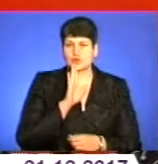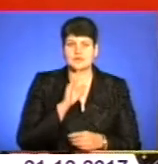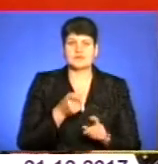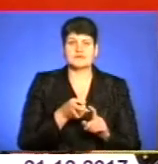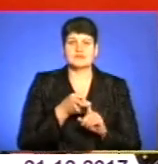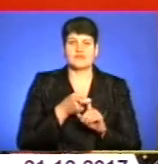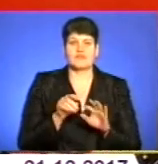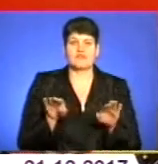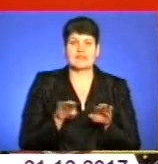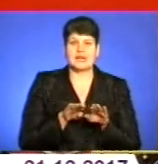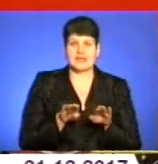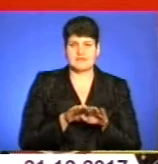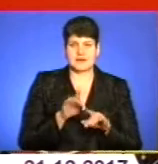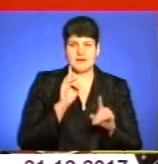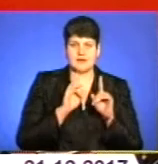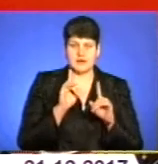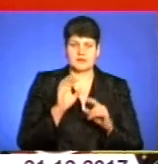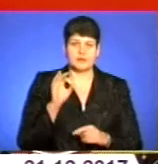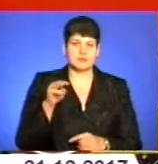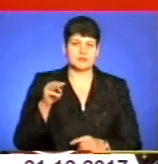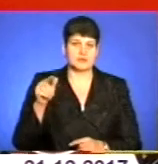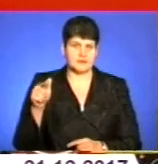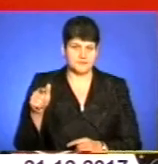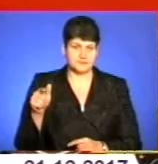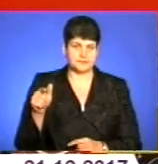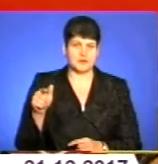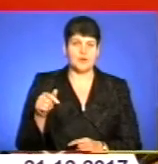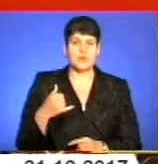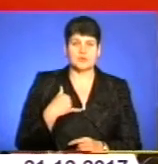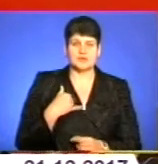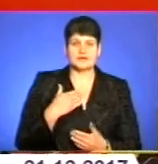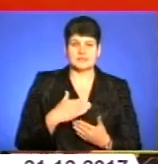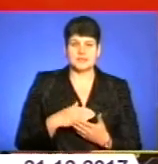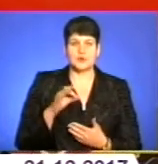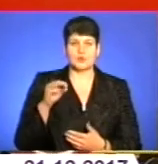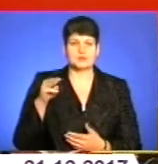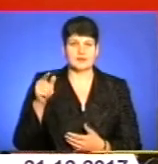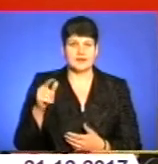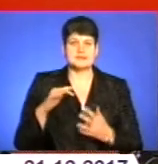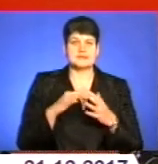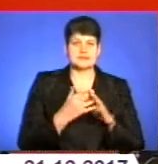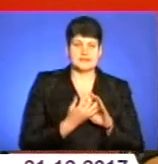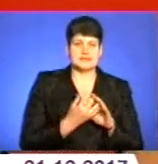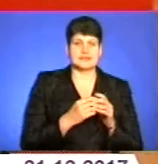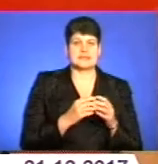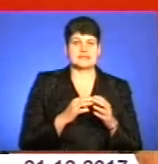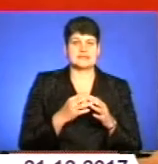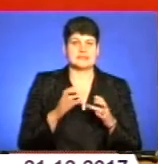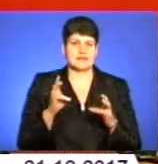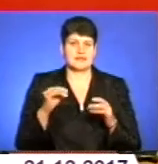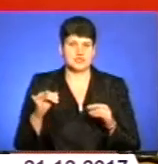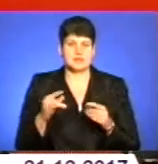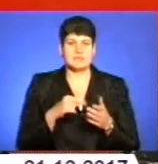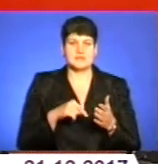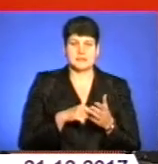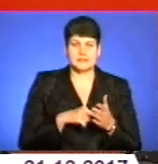ради, ОТГ в тому числі, оскільки в нас же ж ОТГ є сільські, селищні і міські. Міські навколо великих